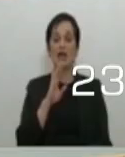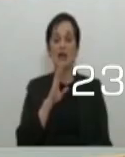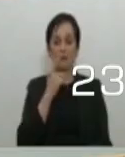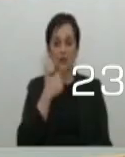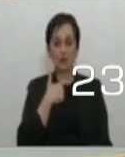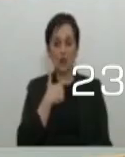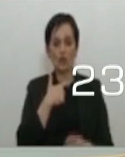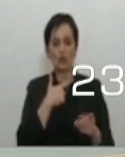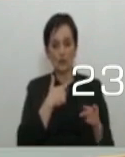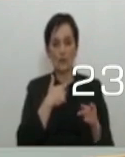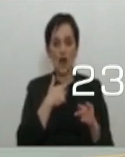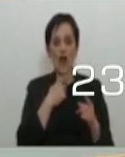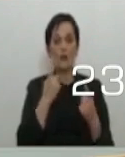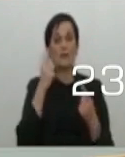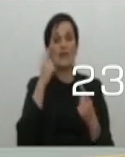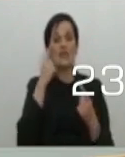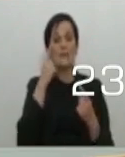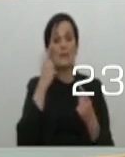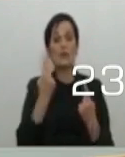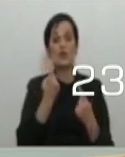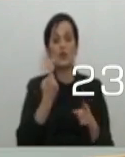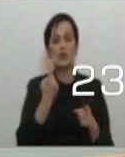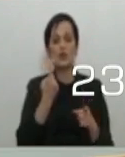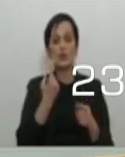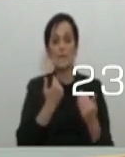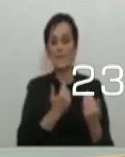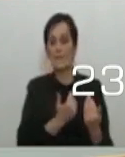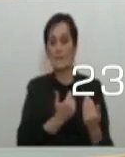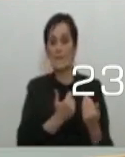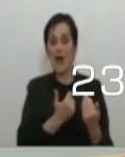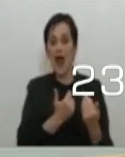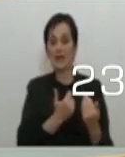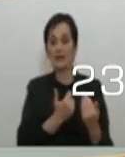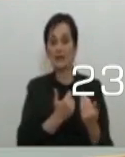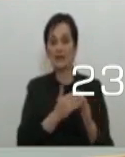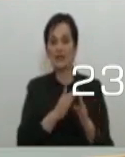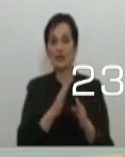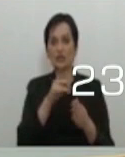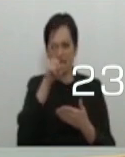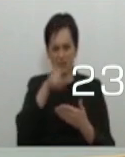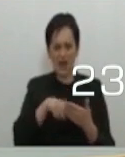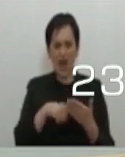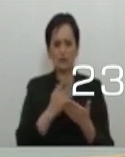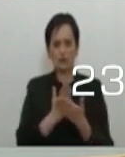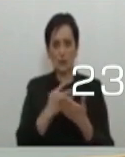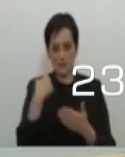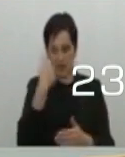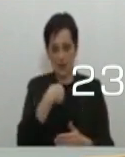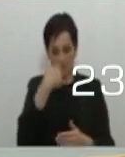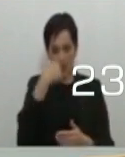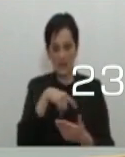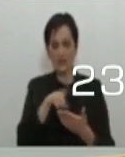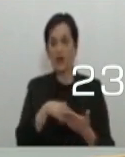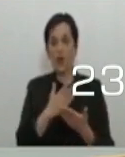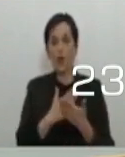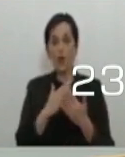დასაზიანებლად. იმაზე იფიქრონ, რომ მათი გამოისობით და დარწმუნებული ვარ მე პირადად, რომ